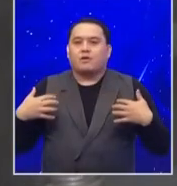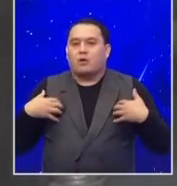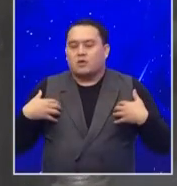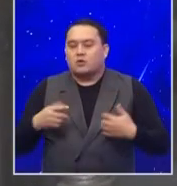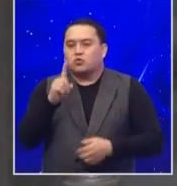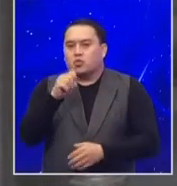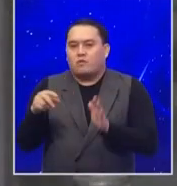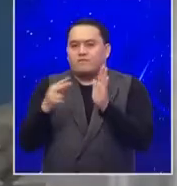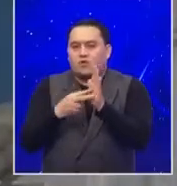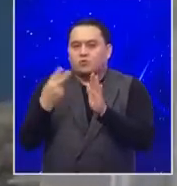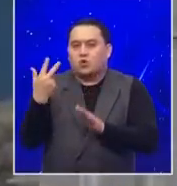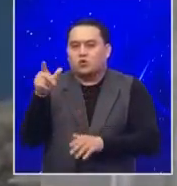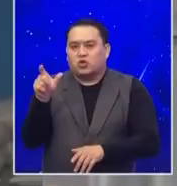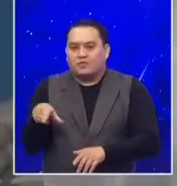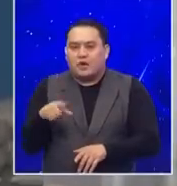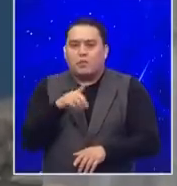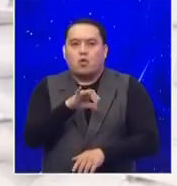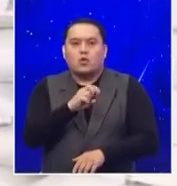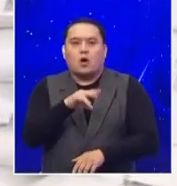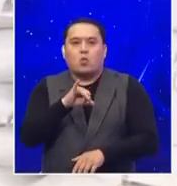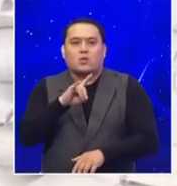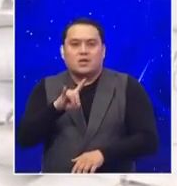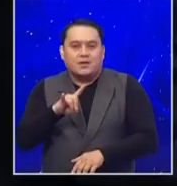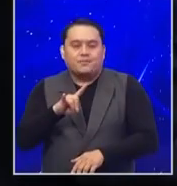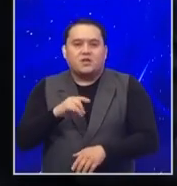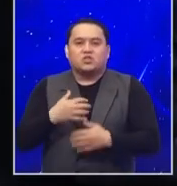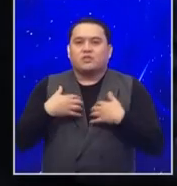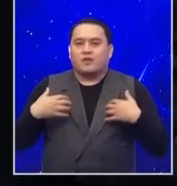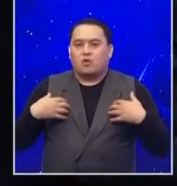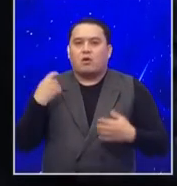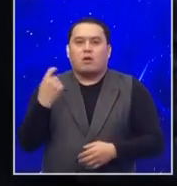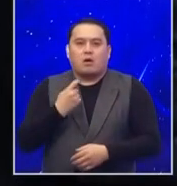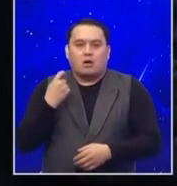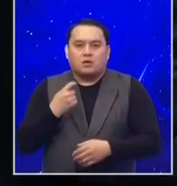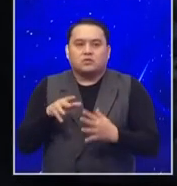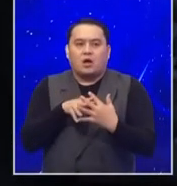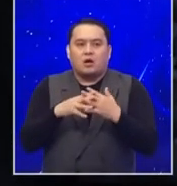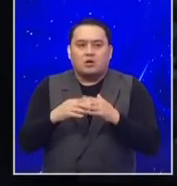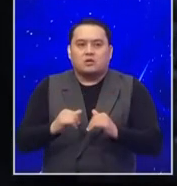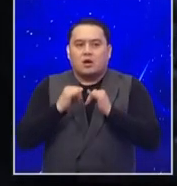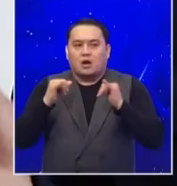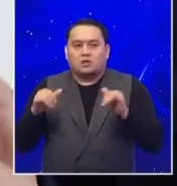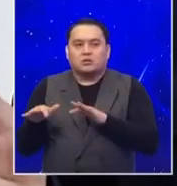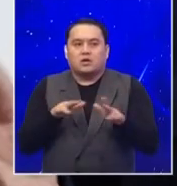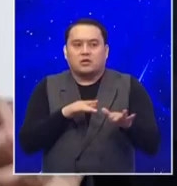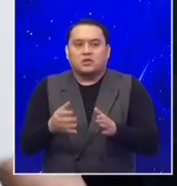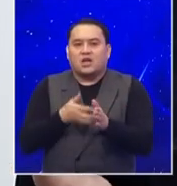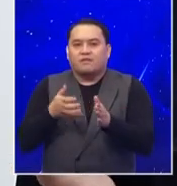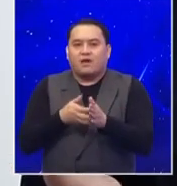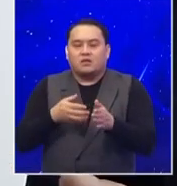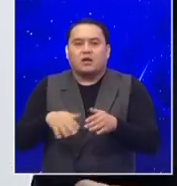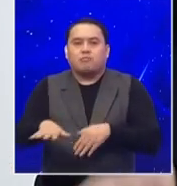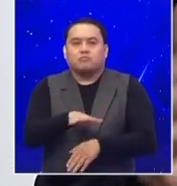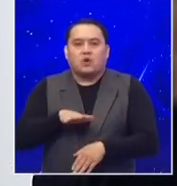Из 183 жителей села Бояулы большая часть – животноводы. Однако, по словам сельчан, развитию дела мешает нехватка пастбищ.